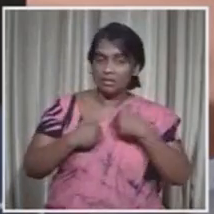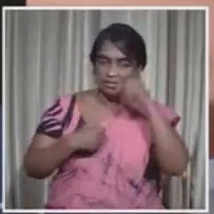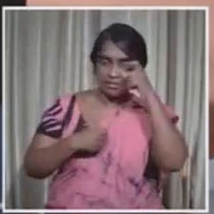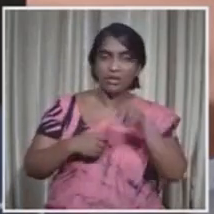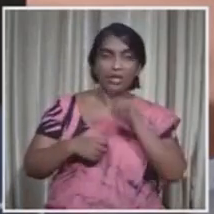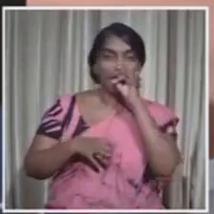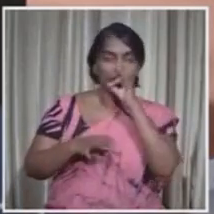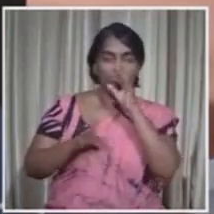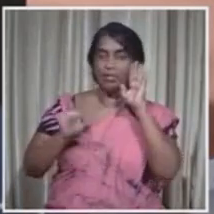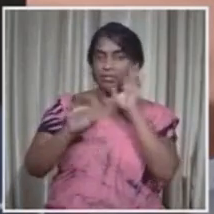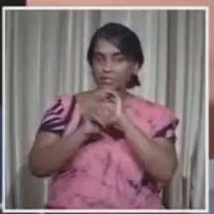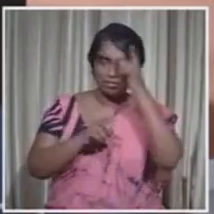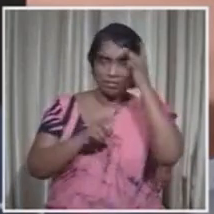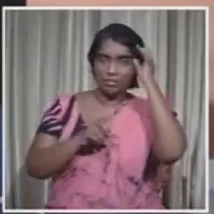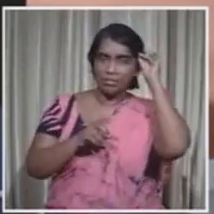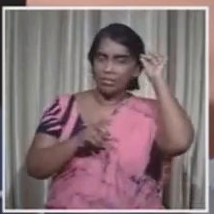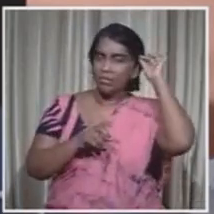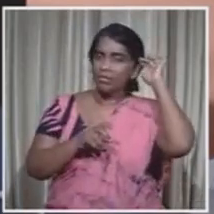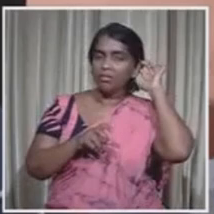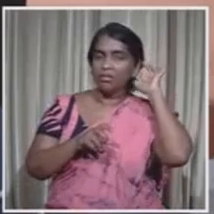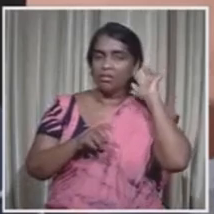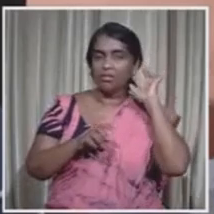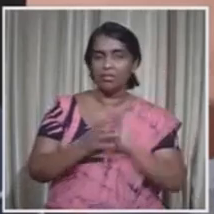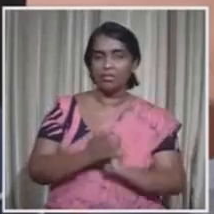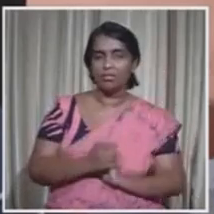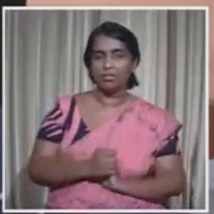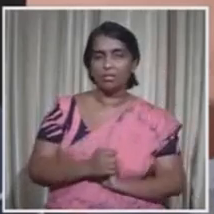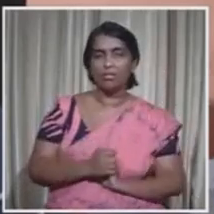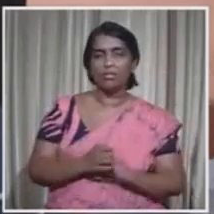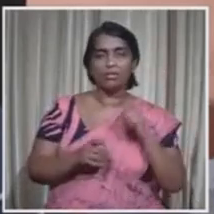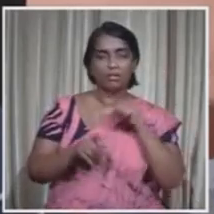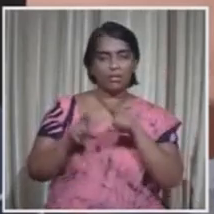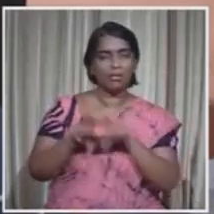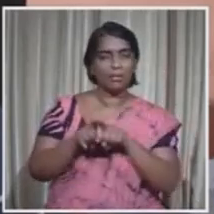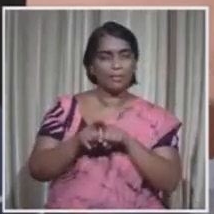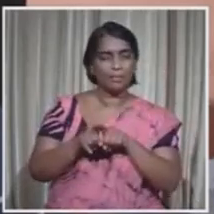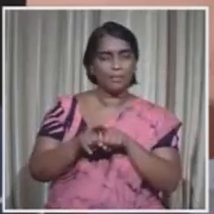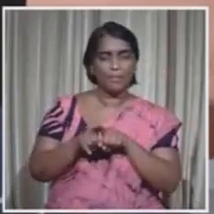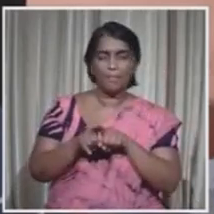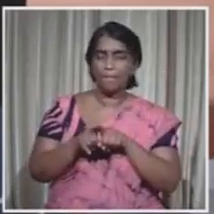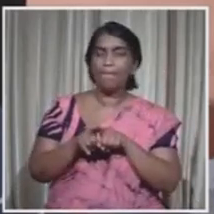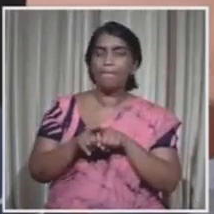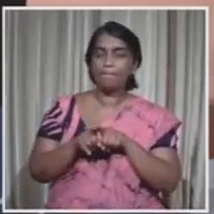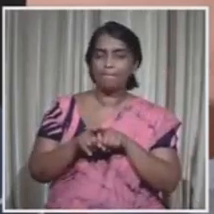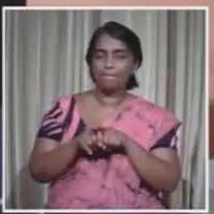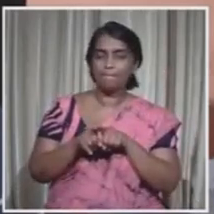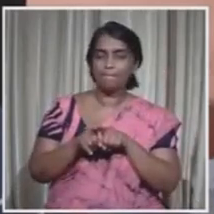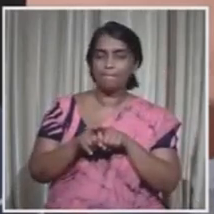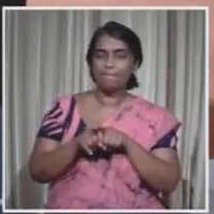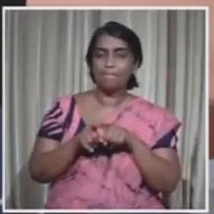එකේ පෝස්ට් එකක්. Order please allow the honorable member to speak. You have messed with the wrong generation. That is what has happened.